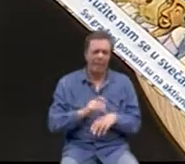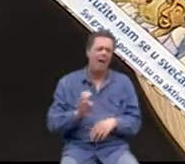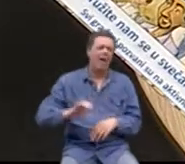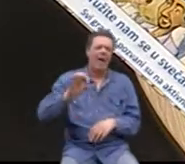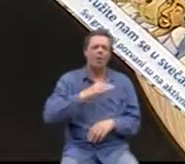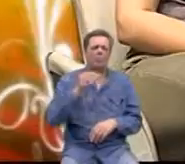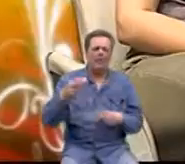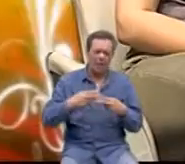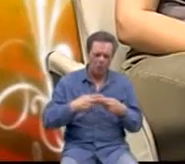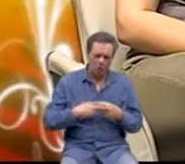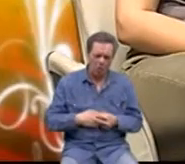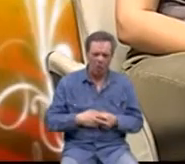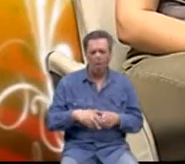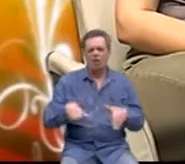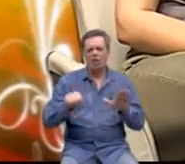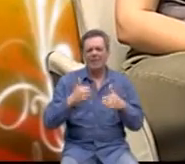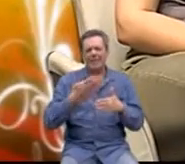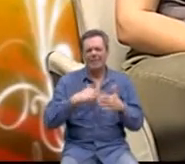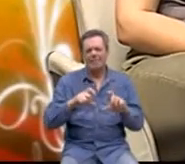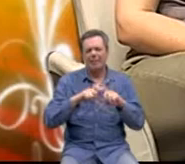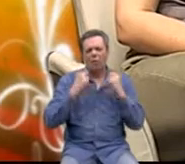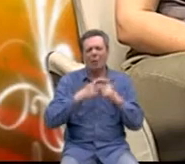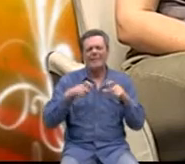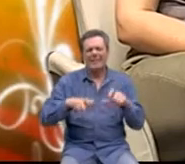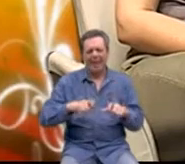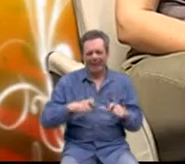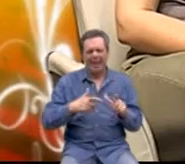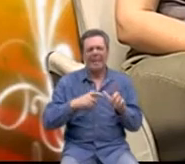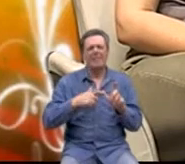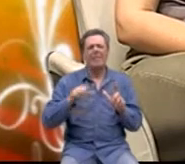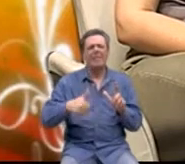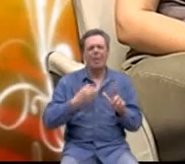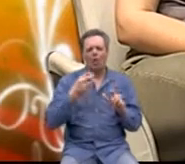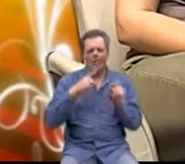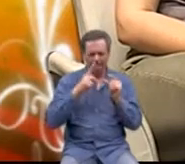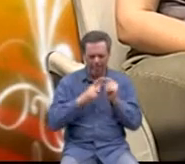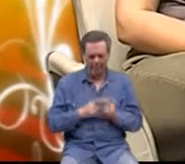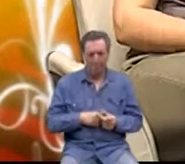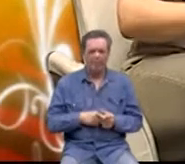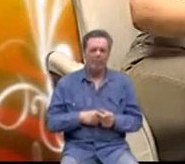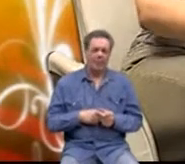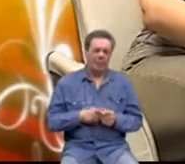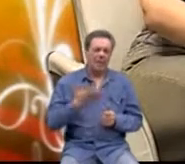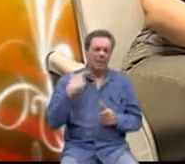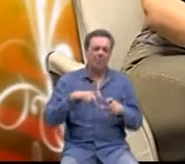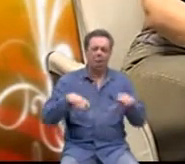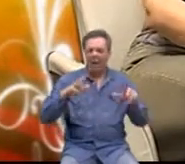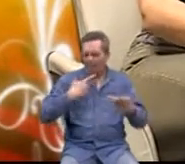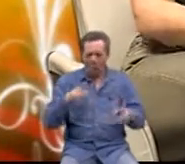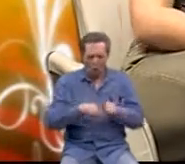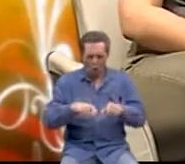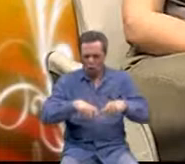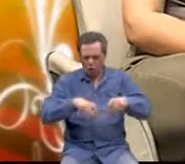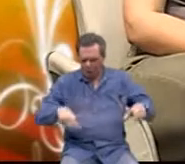susjeda. Nalazimo se u 16 sati ispred doma za starije Sveti Josip na Dunjevcu i na prostoru ispred doma imamo štandove gdje se